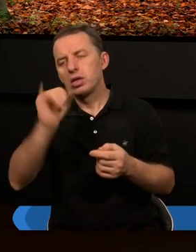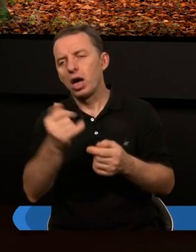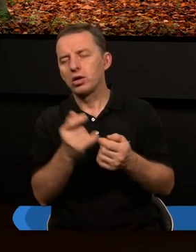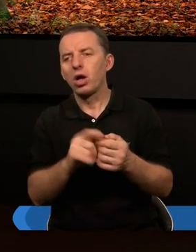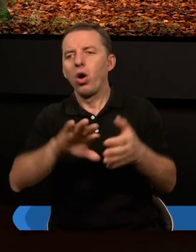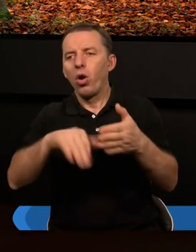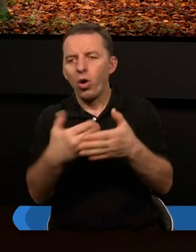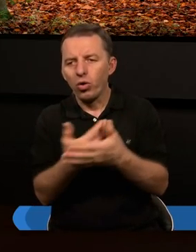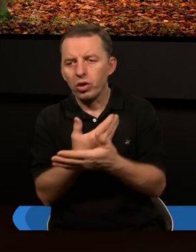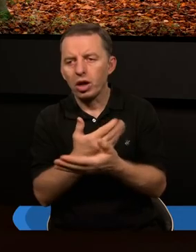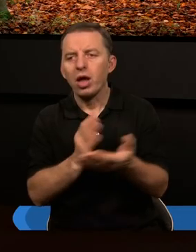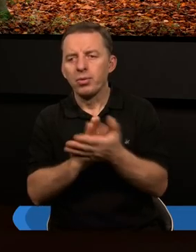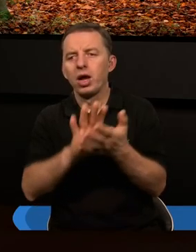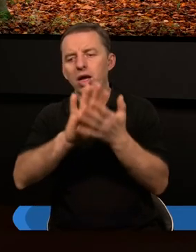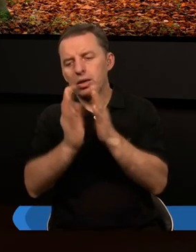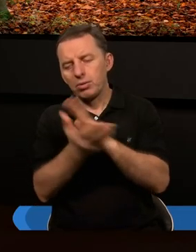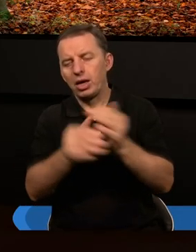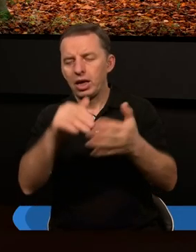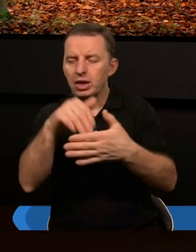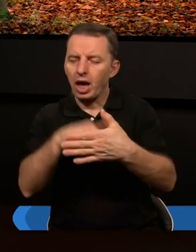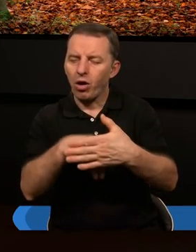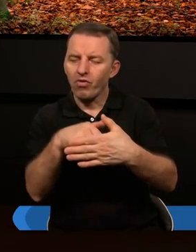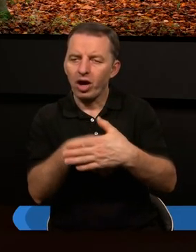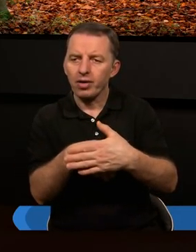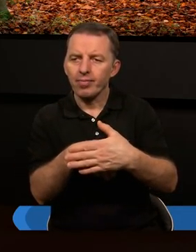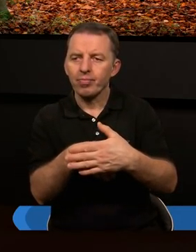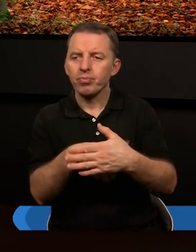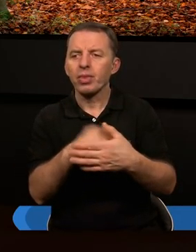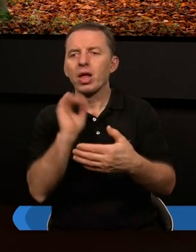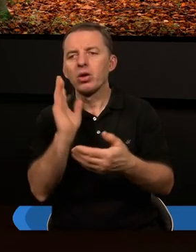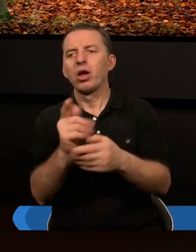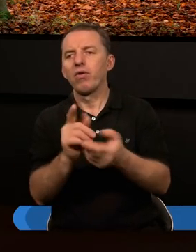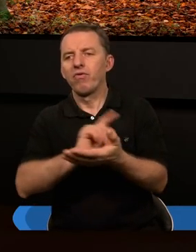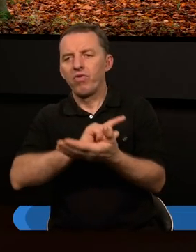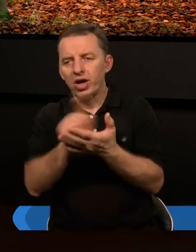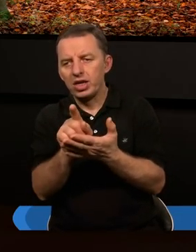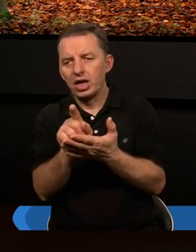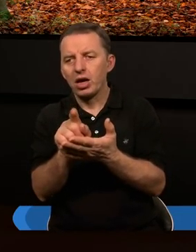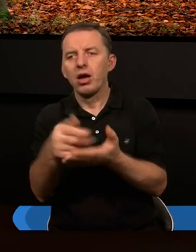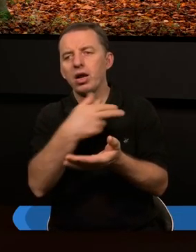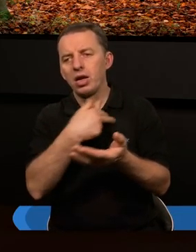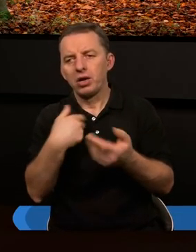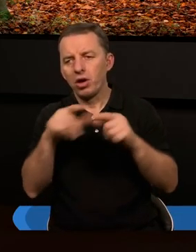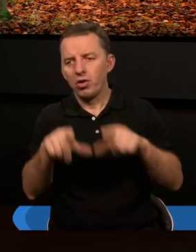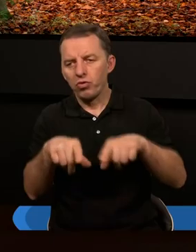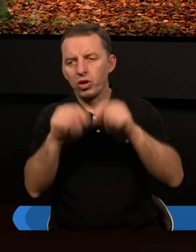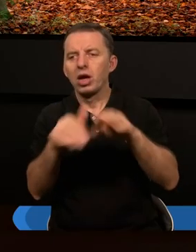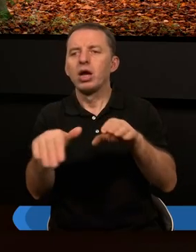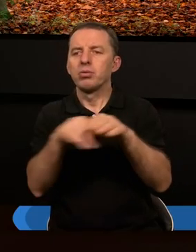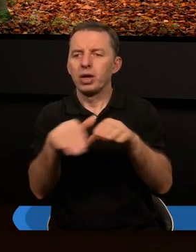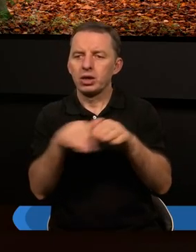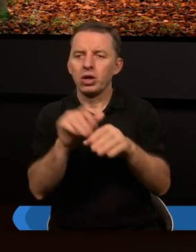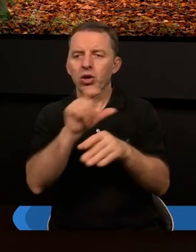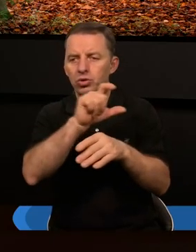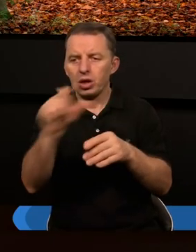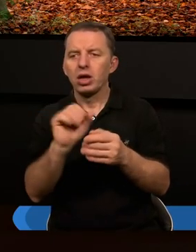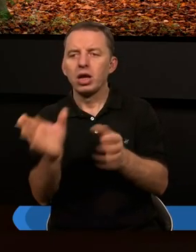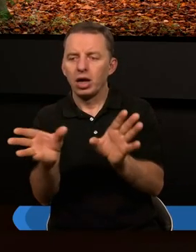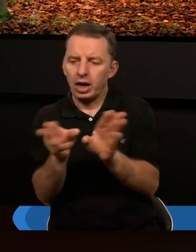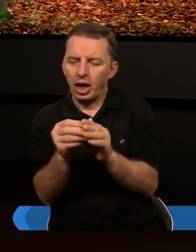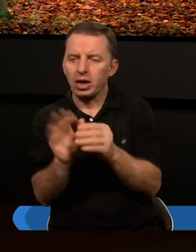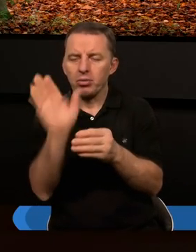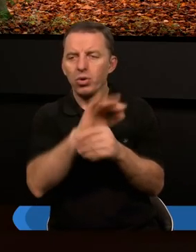odnawiać właśnie przez zmianę zachowania, co będzie wynikiem naszych wyborów i spędzania czasu bardziej